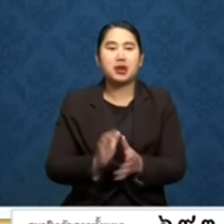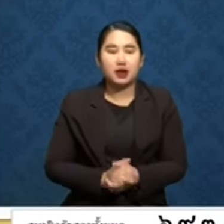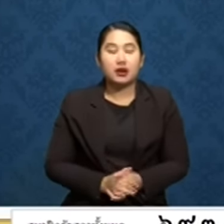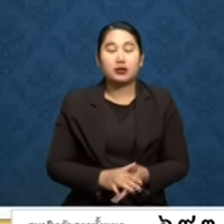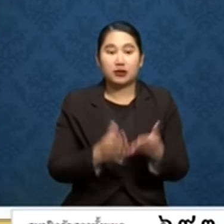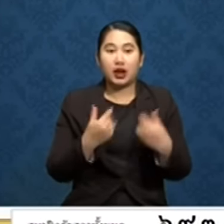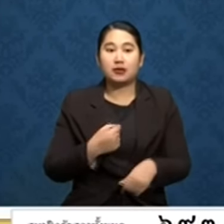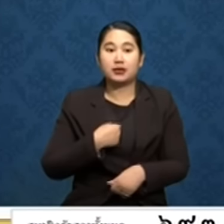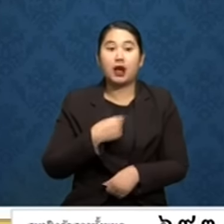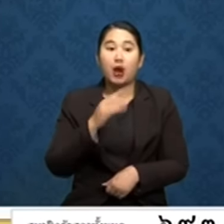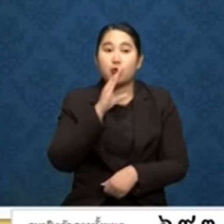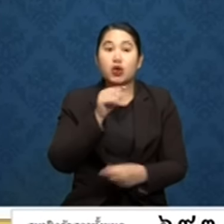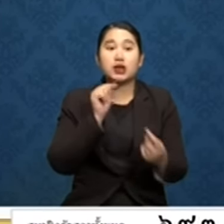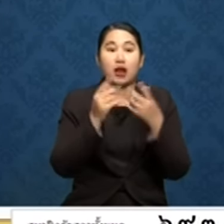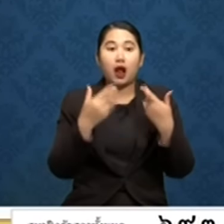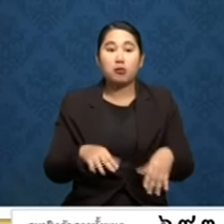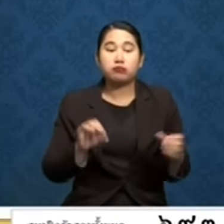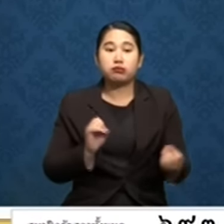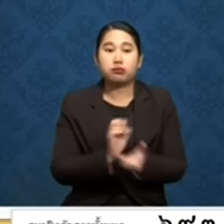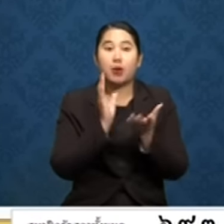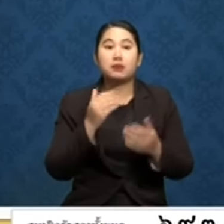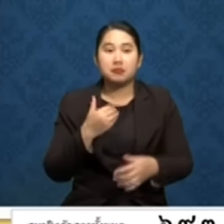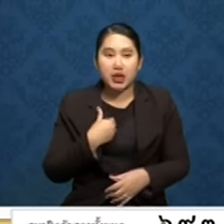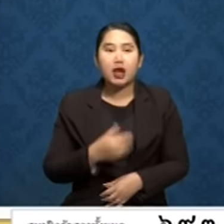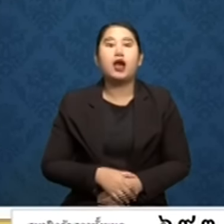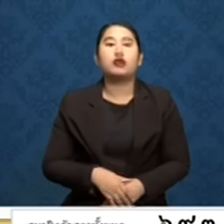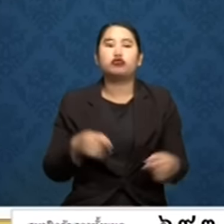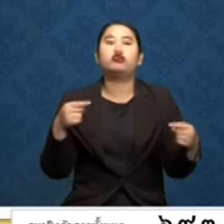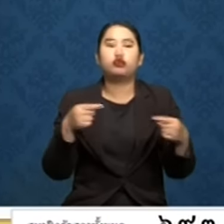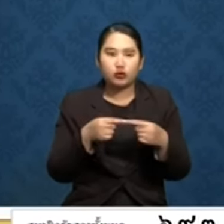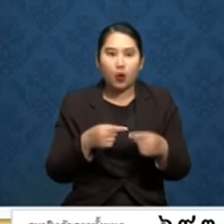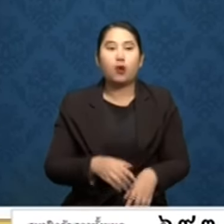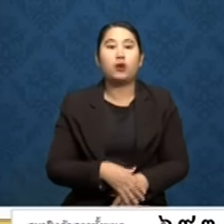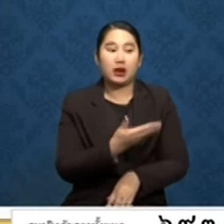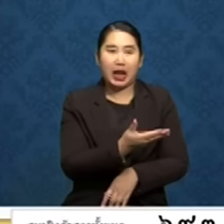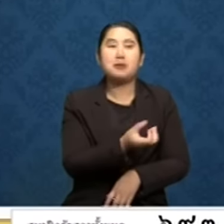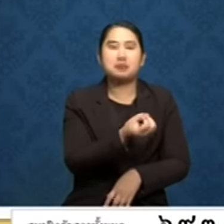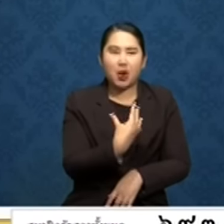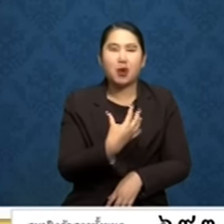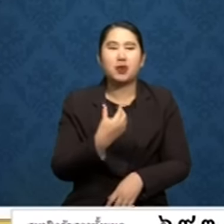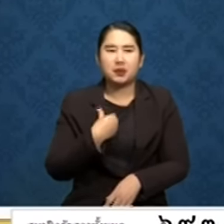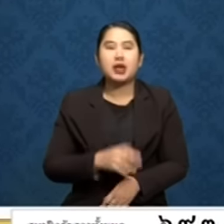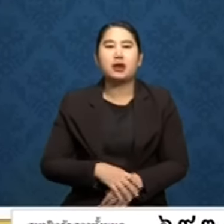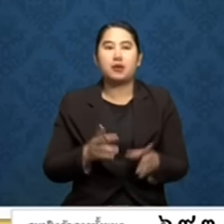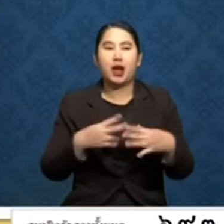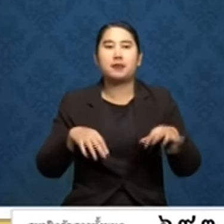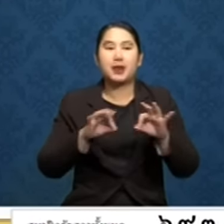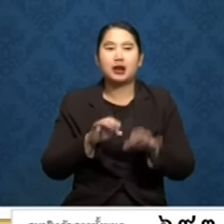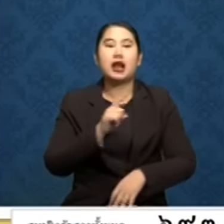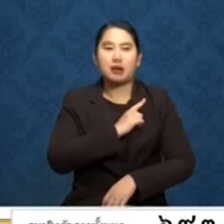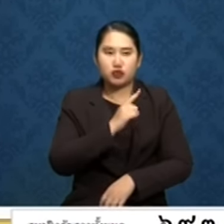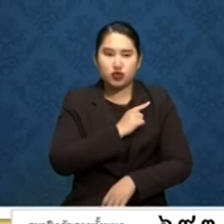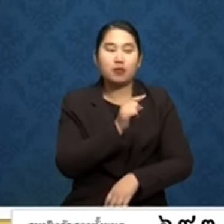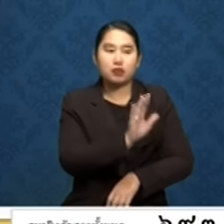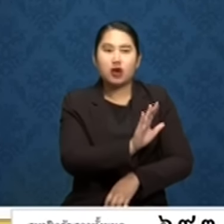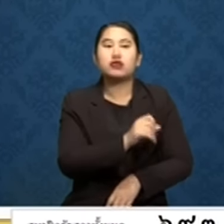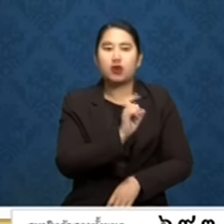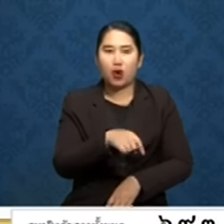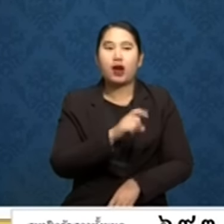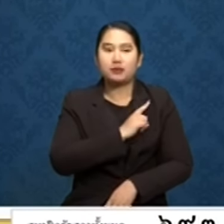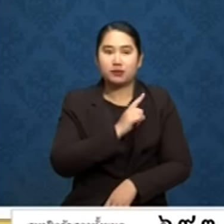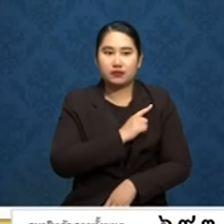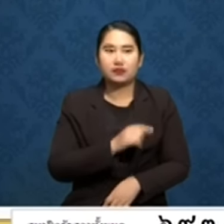ครับถ้าเอ่ยแล้วเสียหายอันนี้ตรงกันครับเมื่อสักครู่ท่านจิรัตน์ก็พูดย้ำว่าเป็นความรับผิดชอบของผู้อภิปรายก็อนุญาตขอหารือ